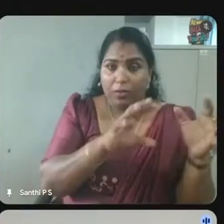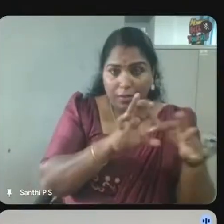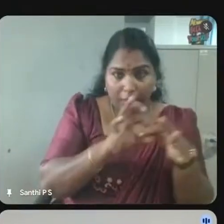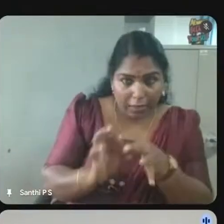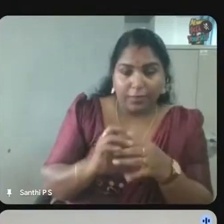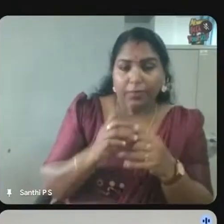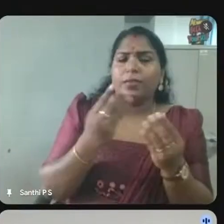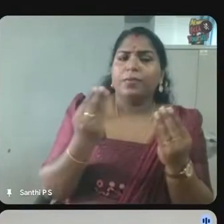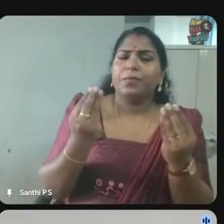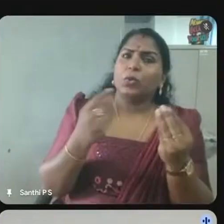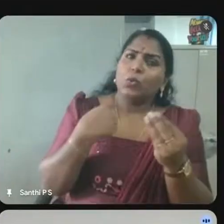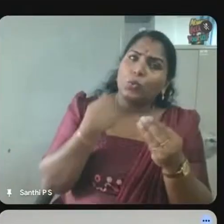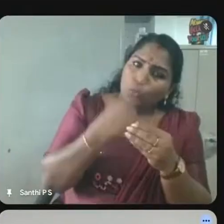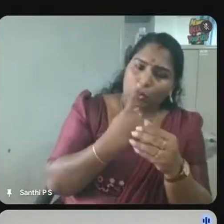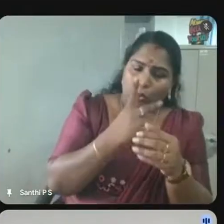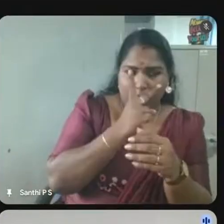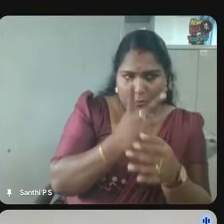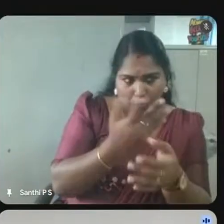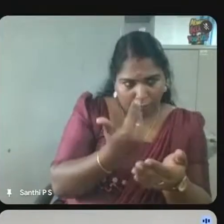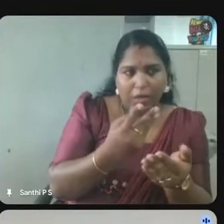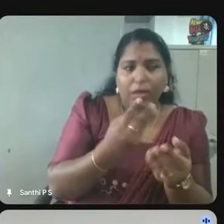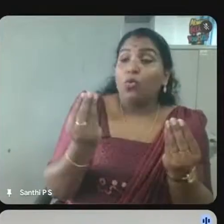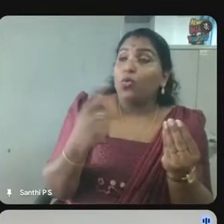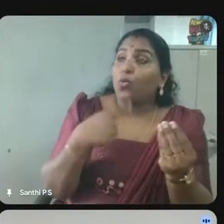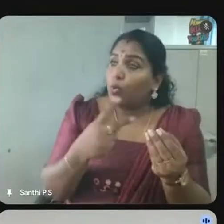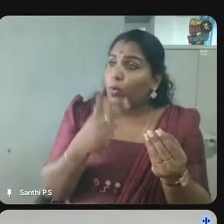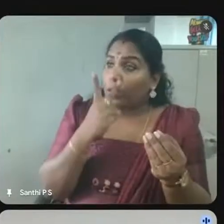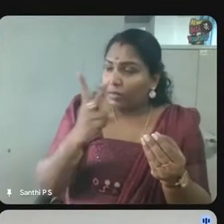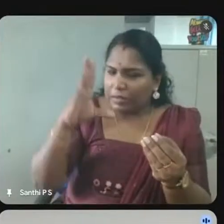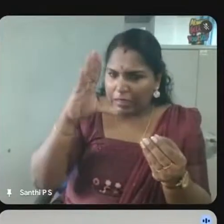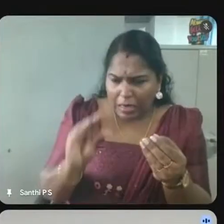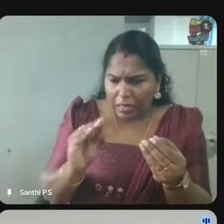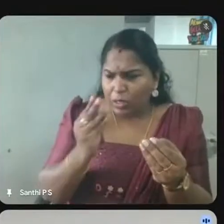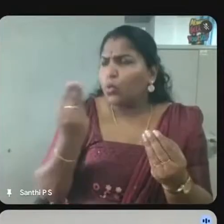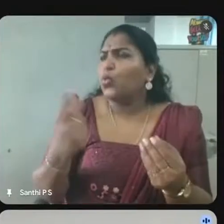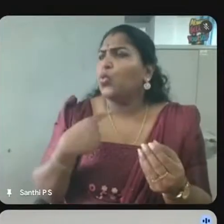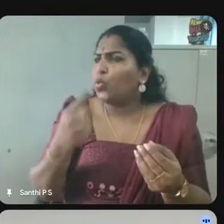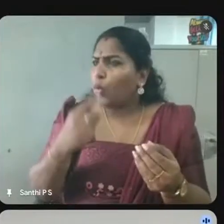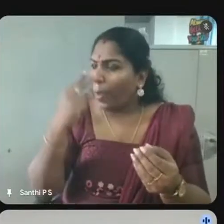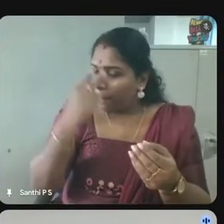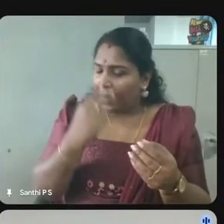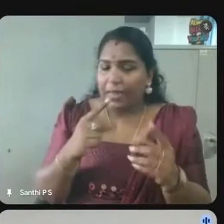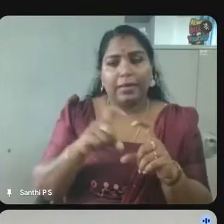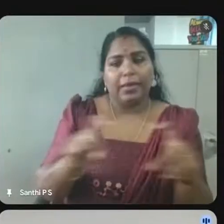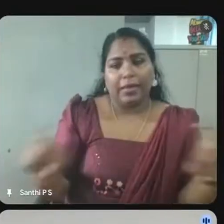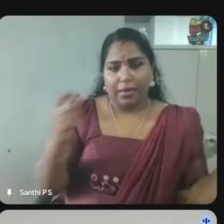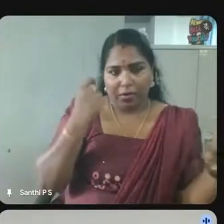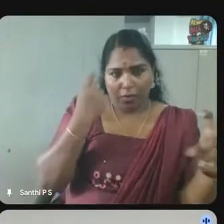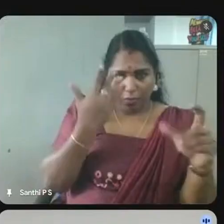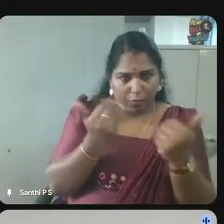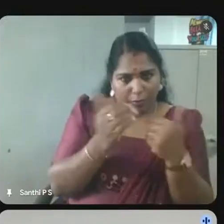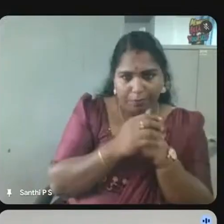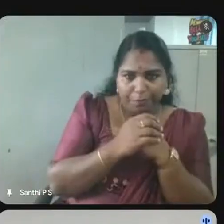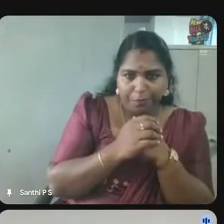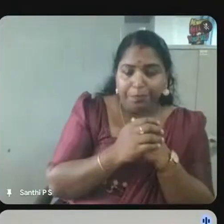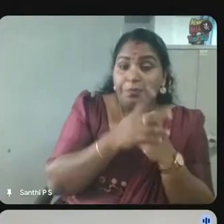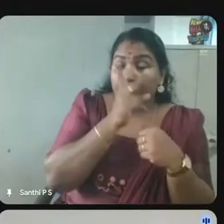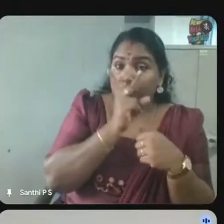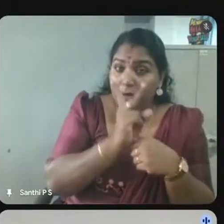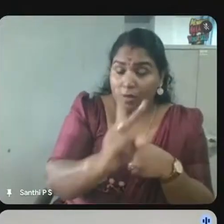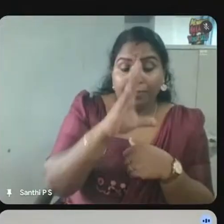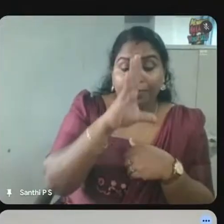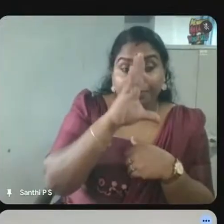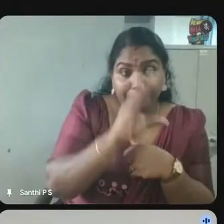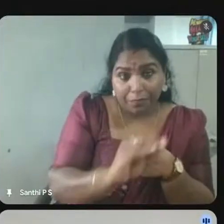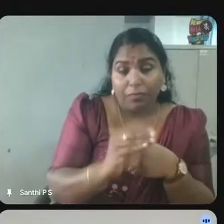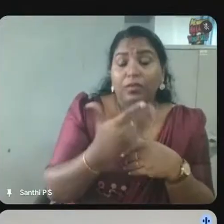കാഴ്ച കുറവായിട്ടുള്ളത്, ഏതാളുകളാണ് ബ്ലൈൻഡ് ആയിട്ട് അന്ധതയായിട്ടുള്ളത് നമുക്ക് മനസ്സിലാവും. അപ്പൊ ഇതിൽ നമുക്കൊരു കാഴ്ചക്കുറവിന്റെ ഒരു